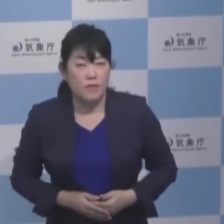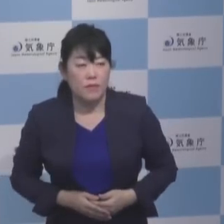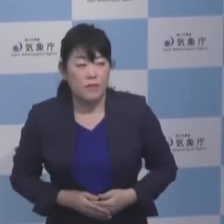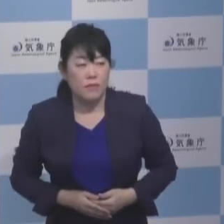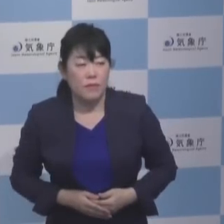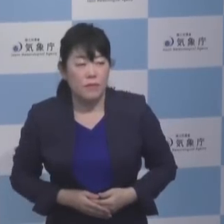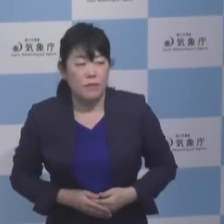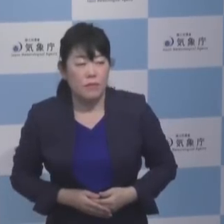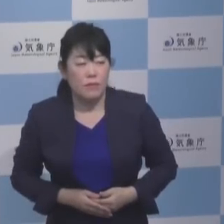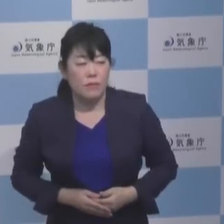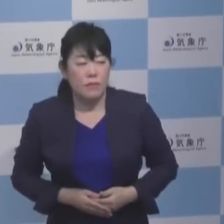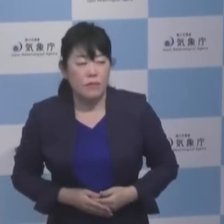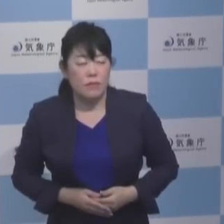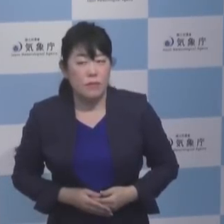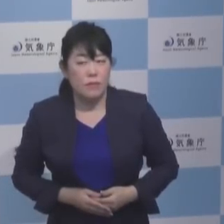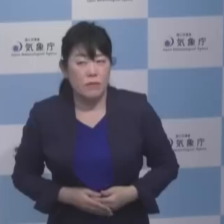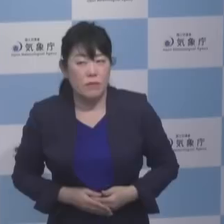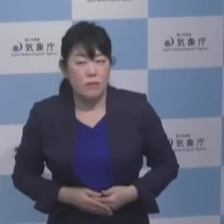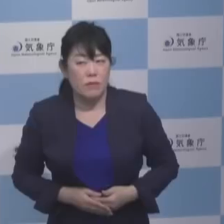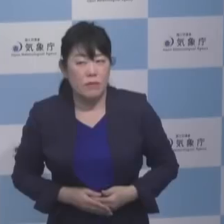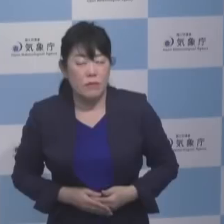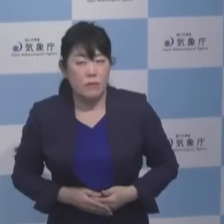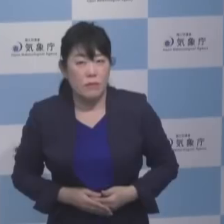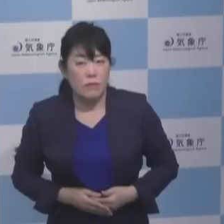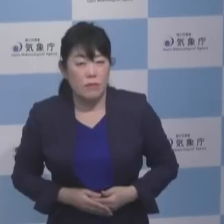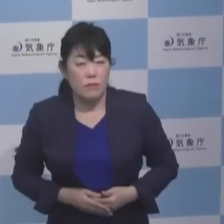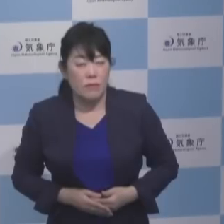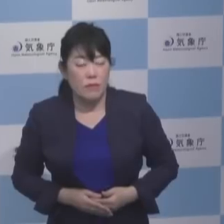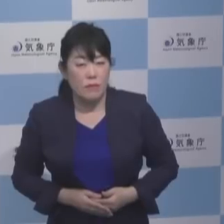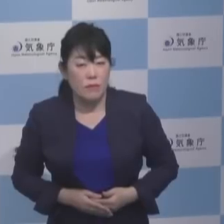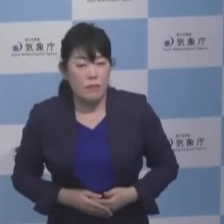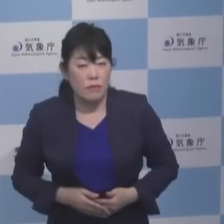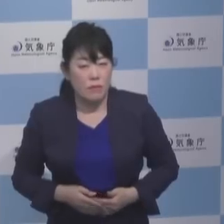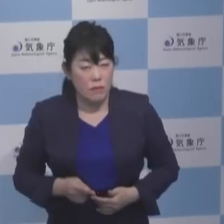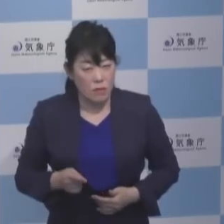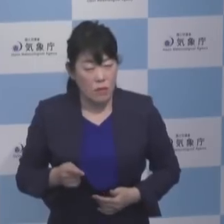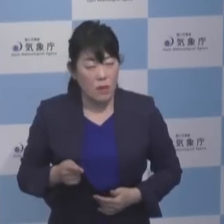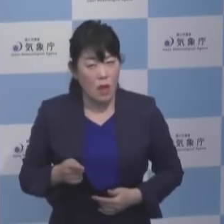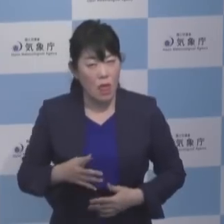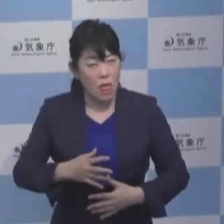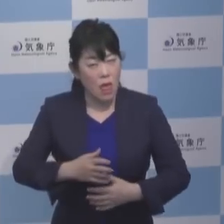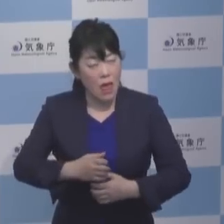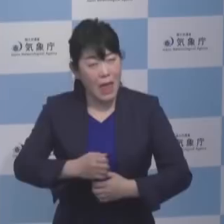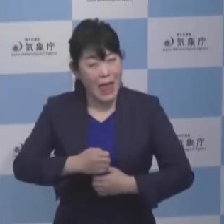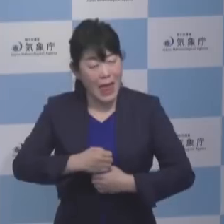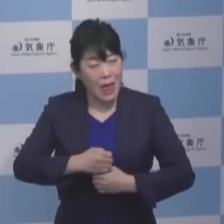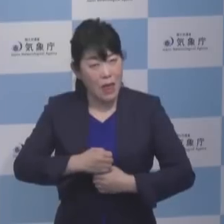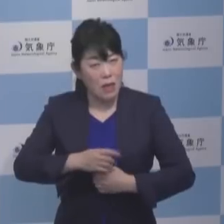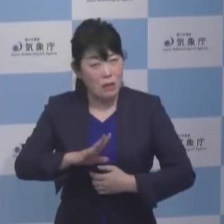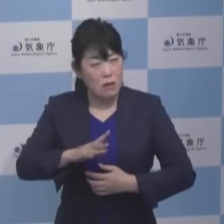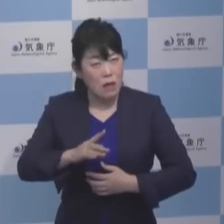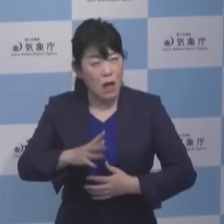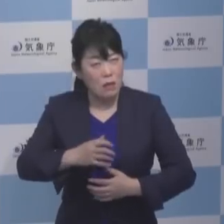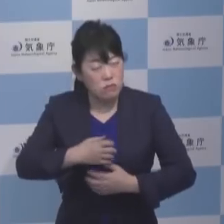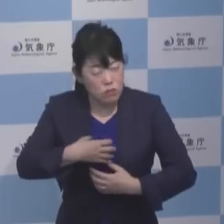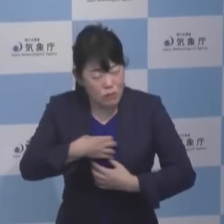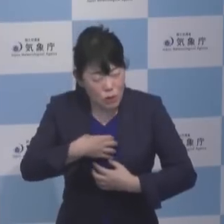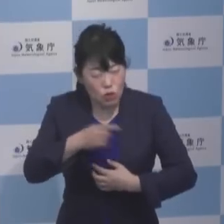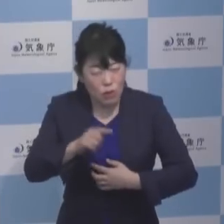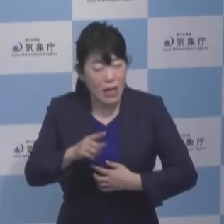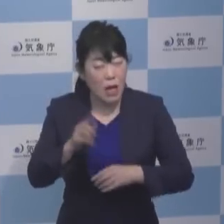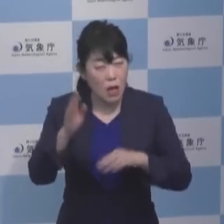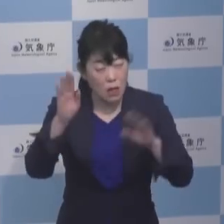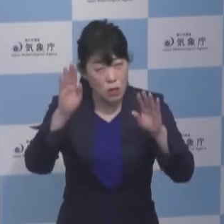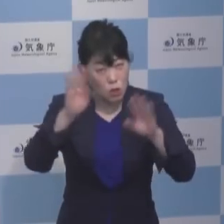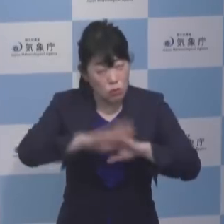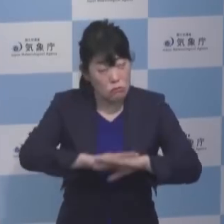一応、警報級の可能性としましては、明日の6時から、注意を見込んでいるといったところ